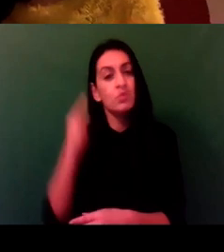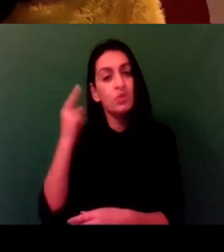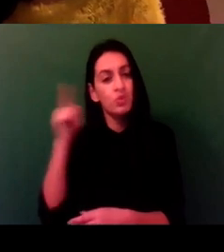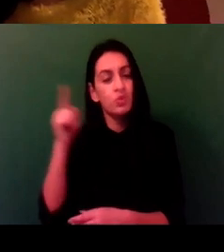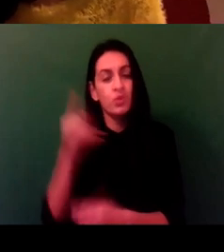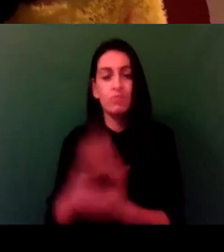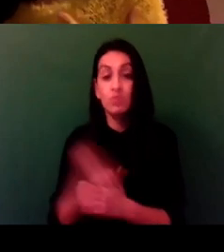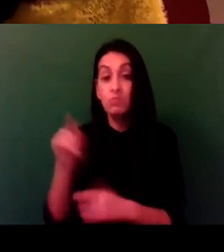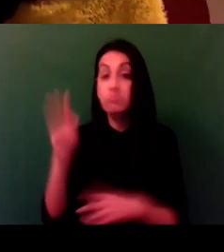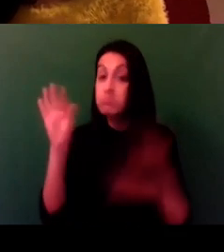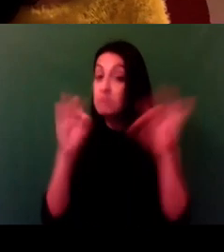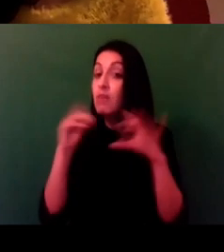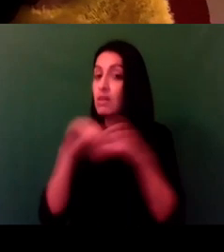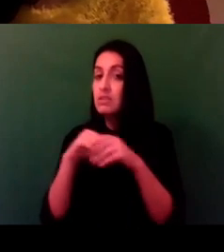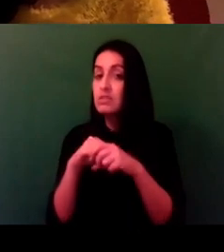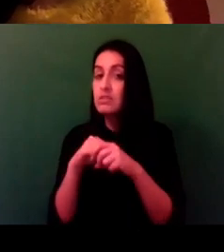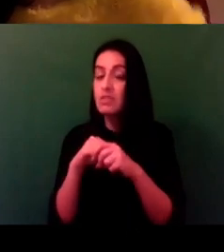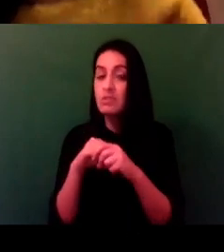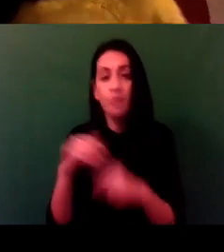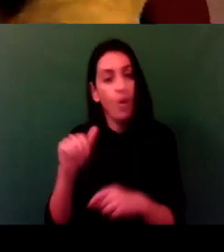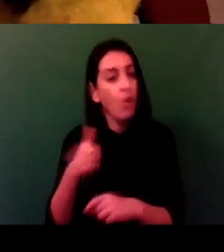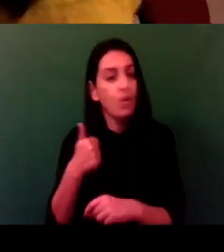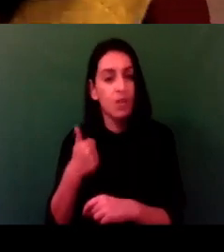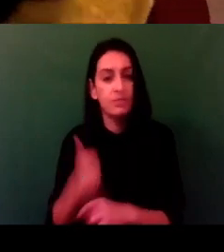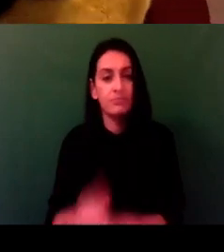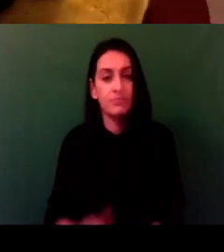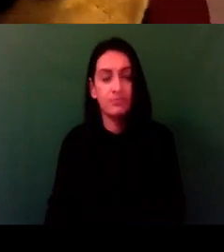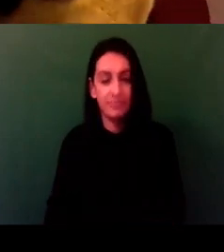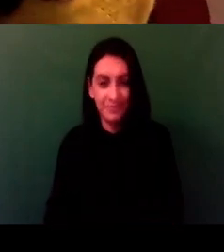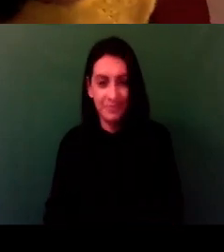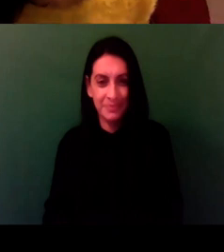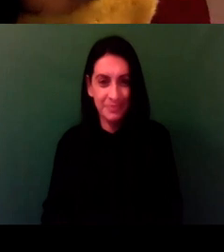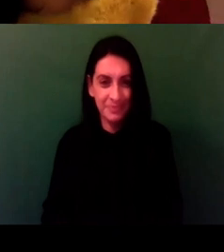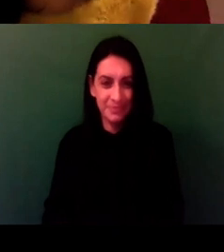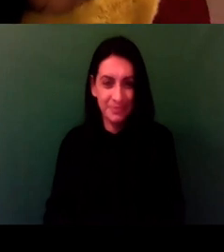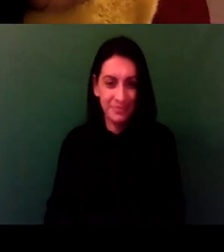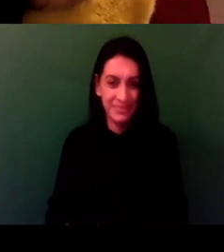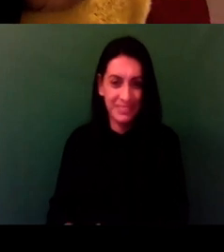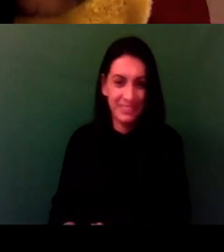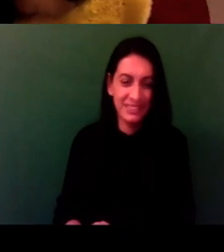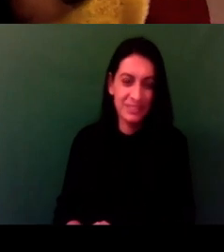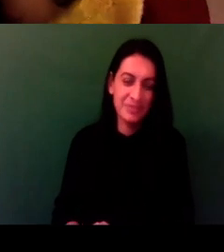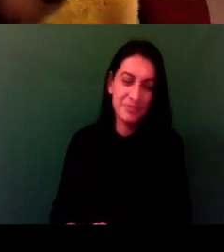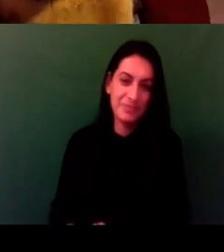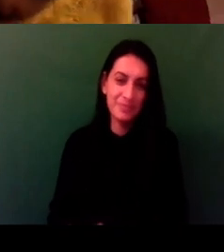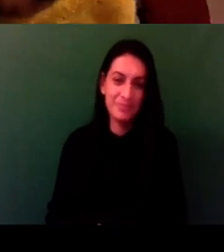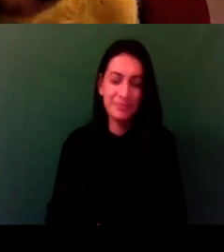iktidar alanını terk etmemesinden ya da bunu açık kabul etmemesinden çok tartışılabilir şeyler